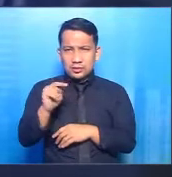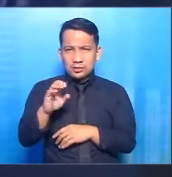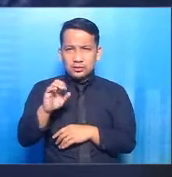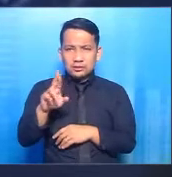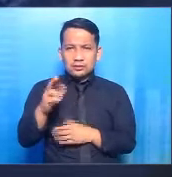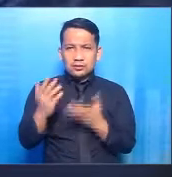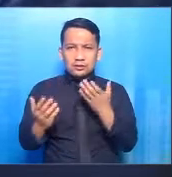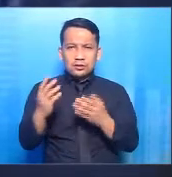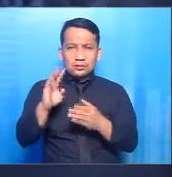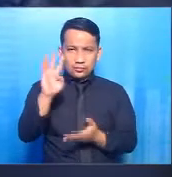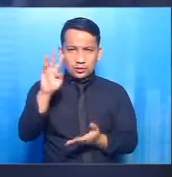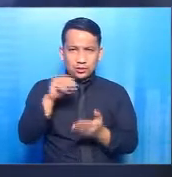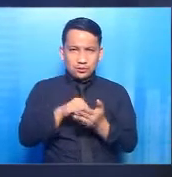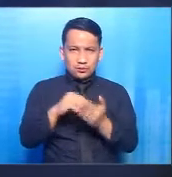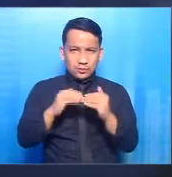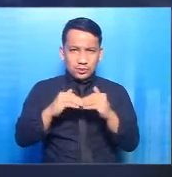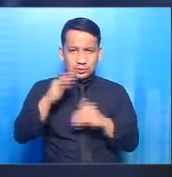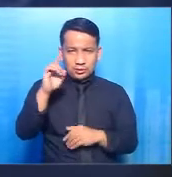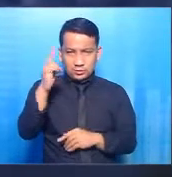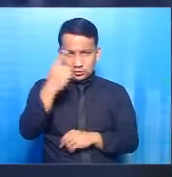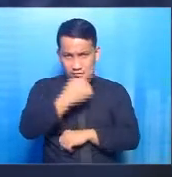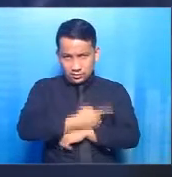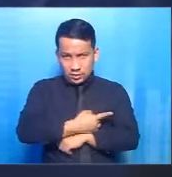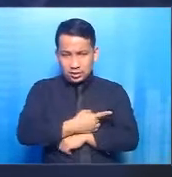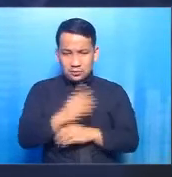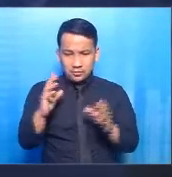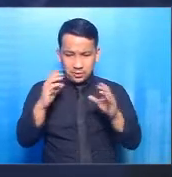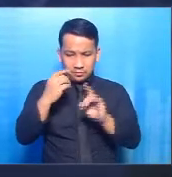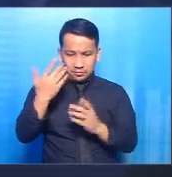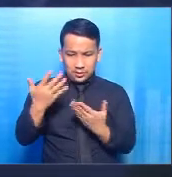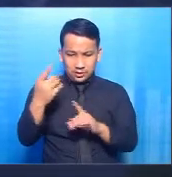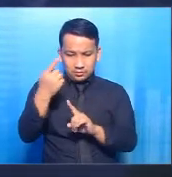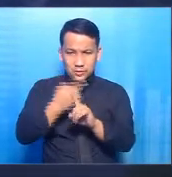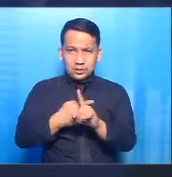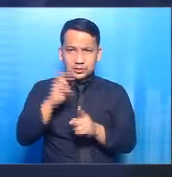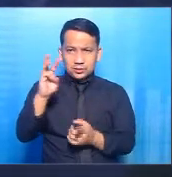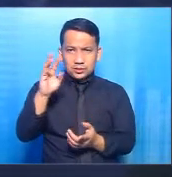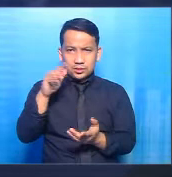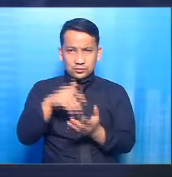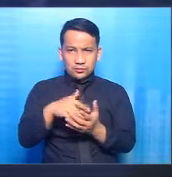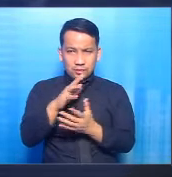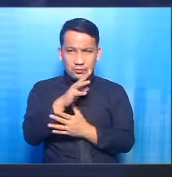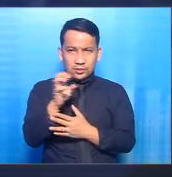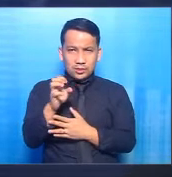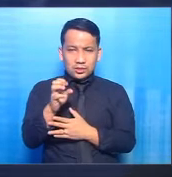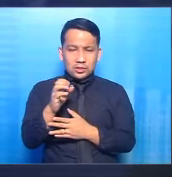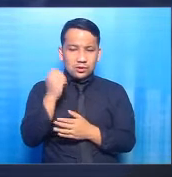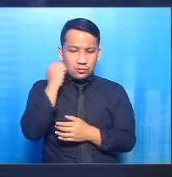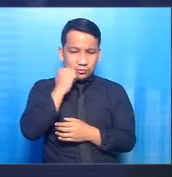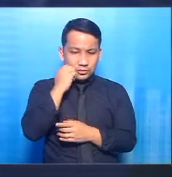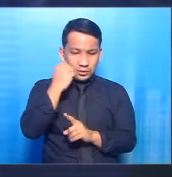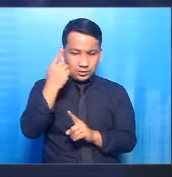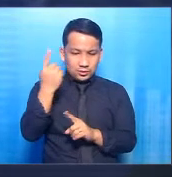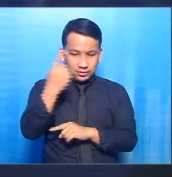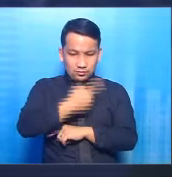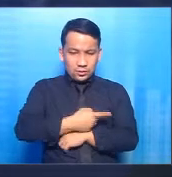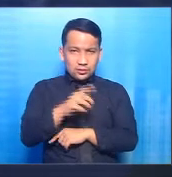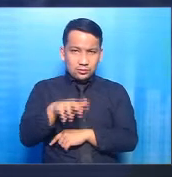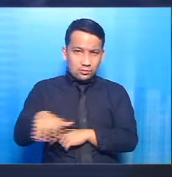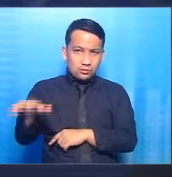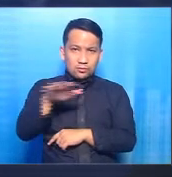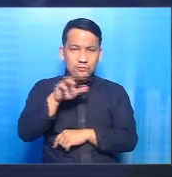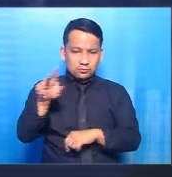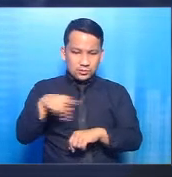NCR pwedeng umabot sa 4,000 kada araw sa pagtatapos ng buwan at 6,500 daily average new cases naman sa buong